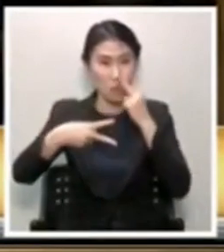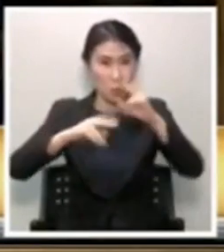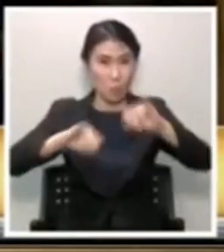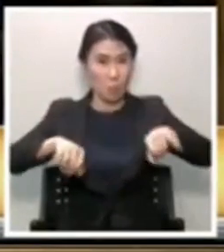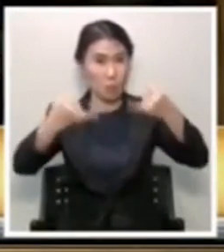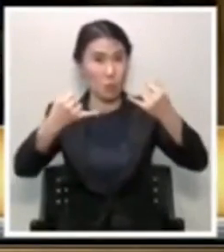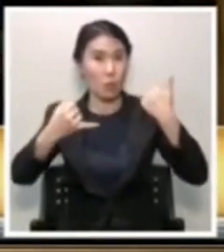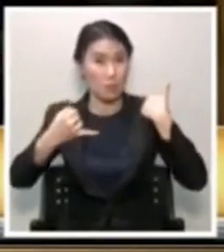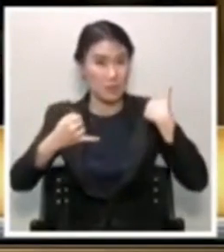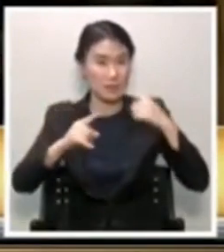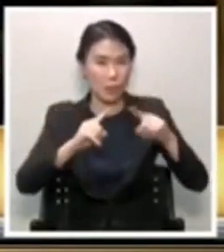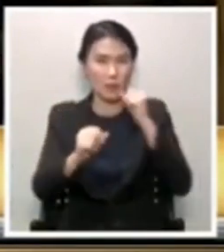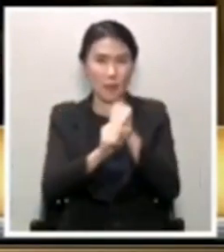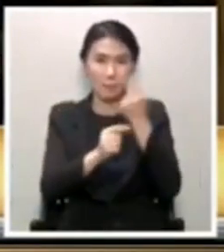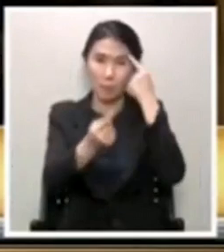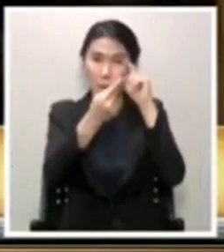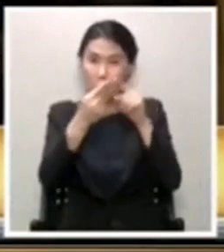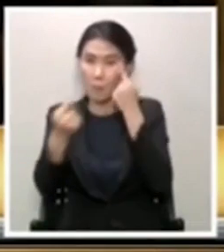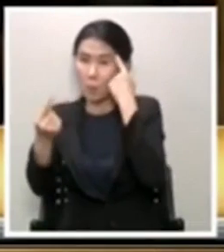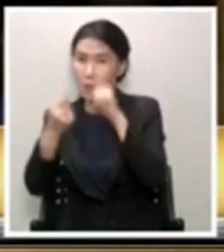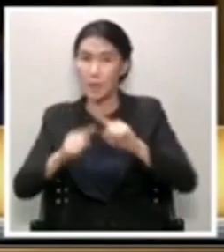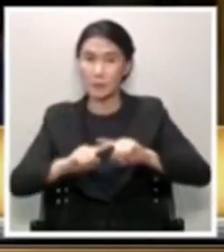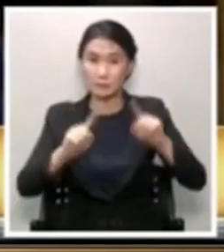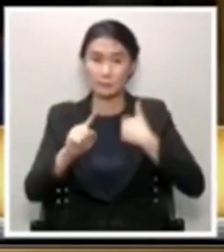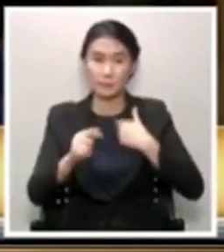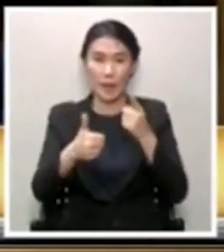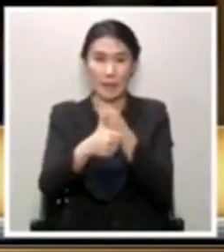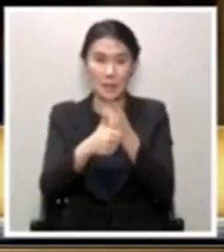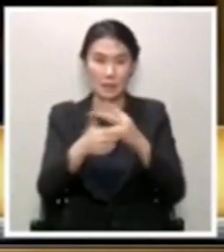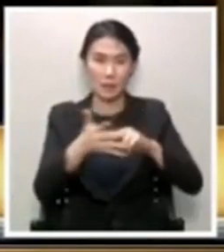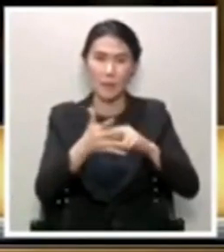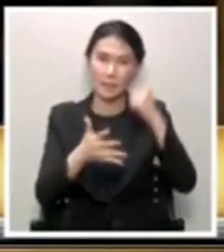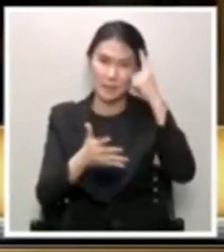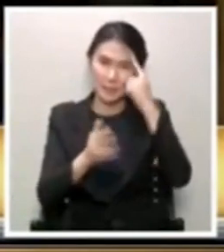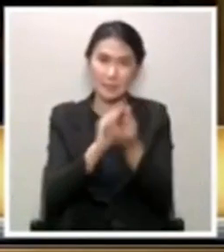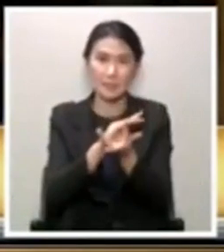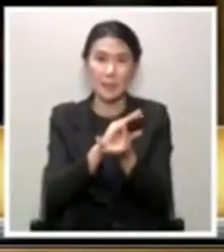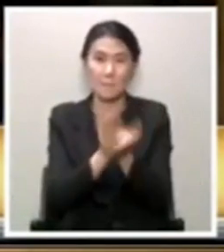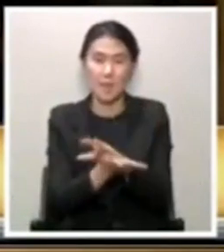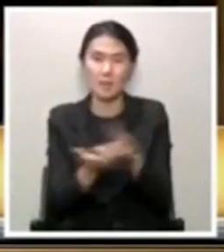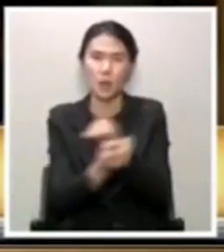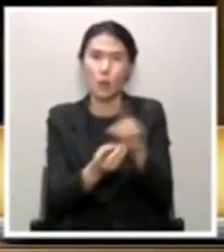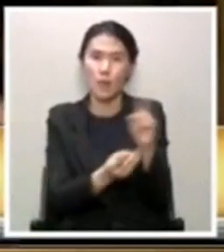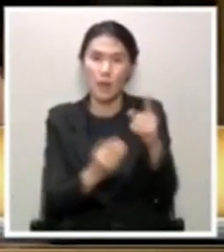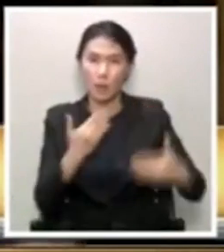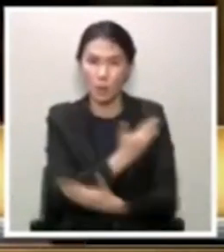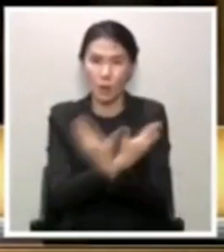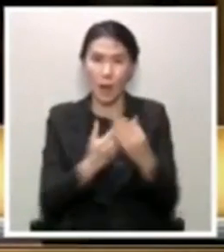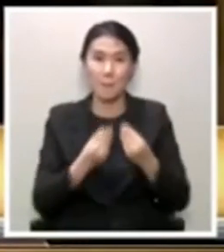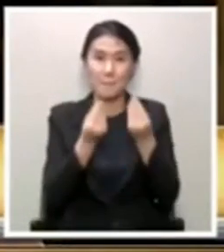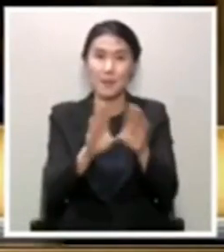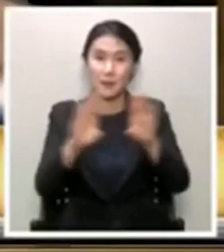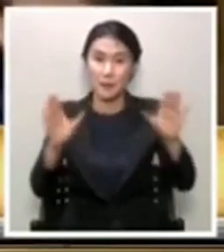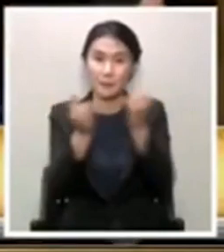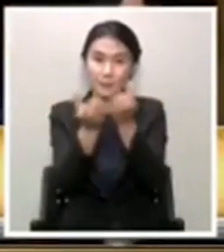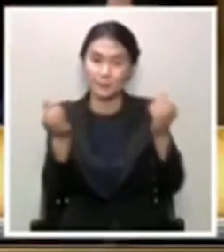ลุภารกิจทั้ง2ด้านภารกิจด้านที่1คือต้องตอบสนองต่อการเปลี่ยนแปลงของสังคมคือเปิดโอกาสให้รัฐธรรมนูญมันได้แ